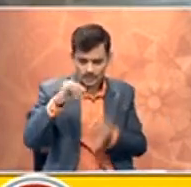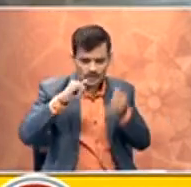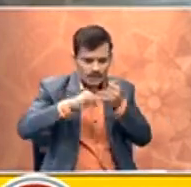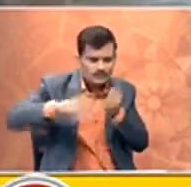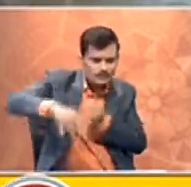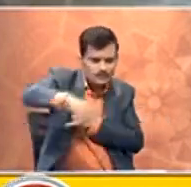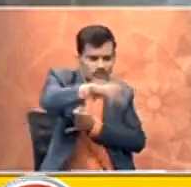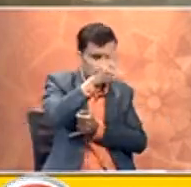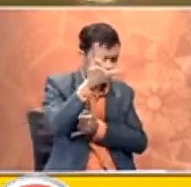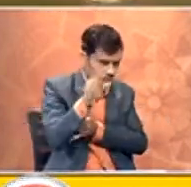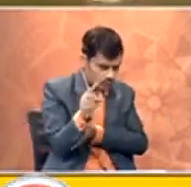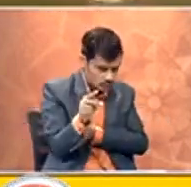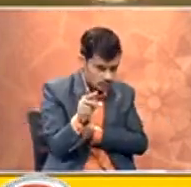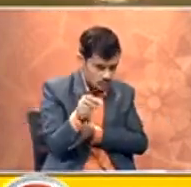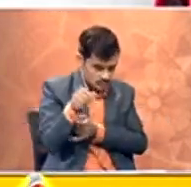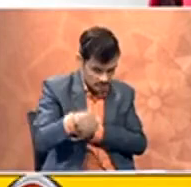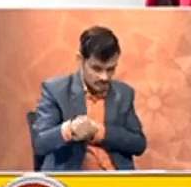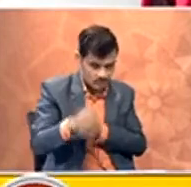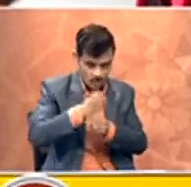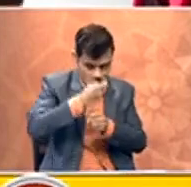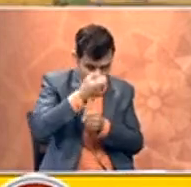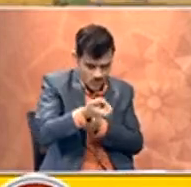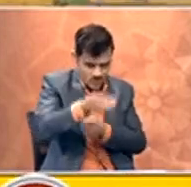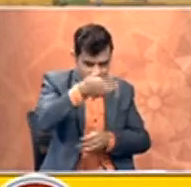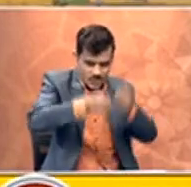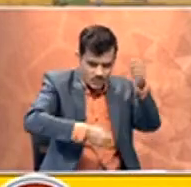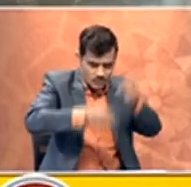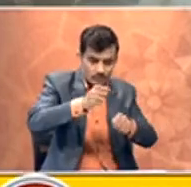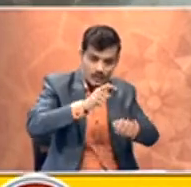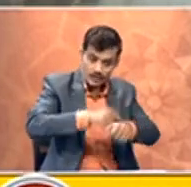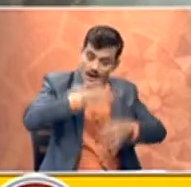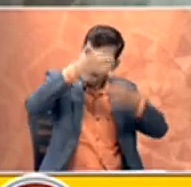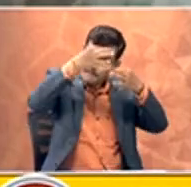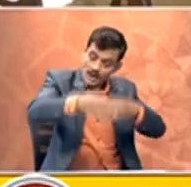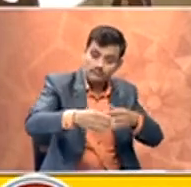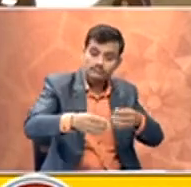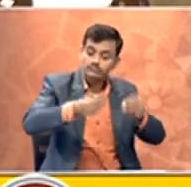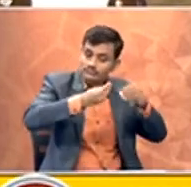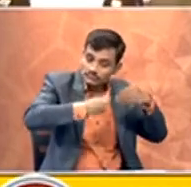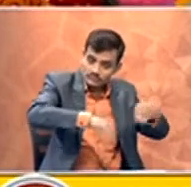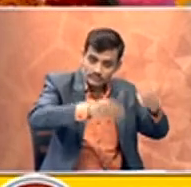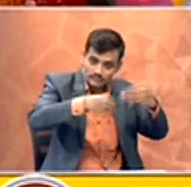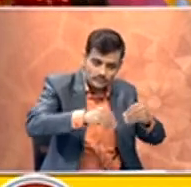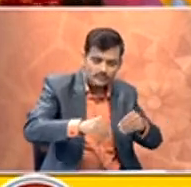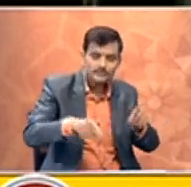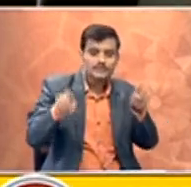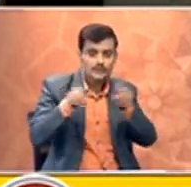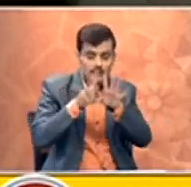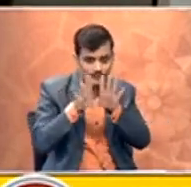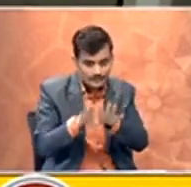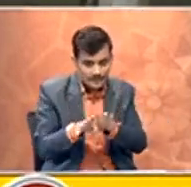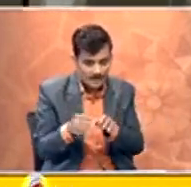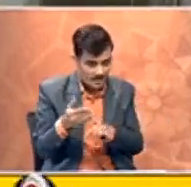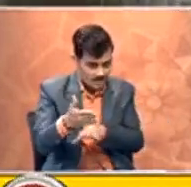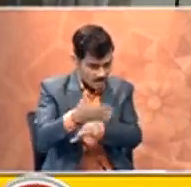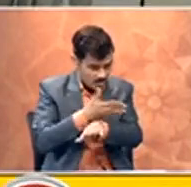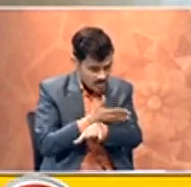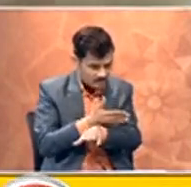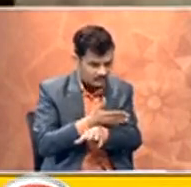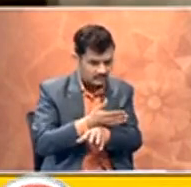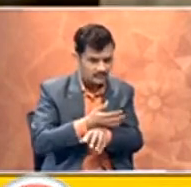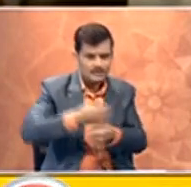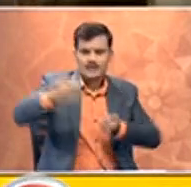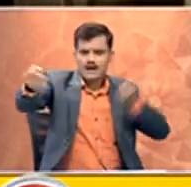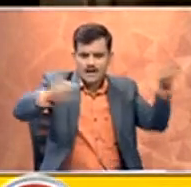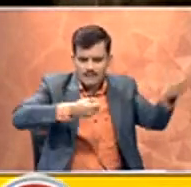में यहाँ के दूध की समय पर डिलीवरी हो, इसके लिए अभी तक टैंकर